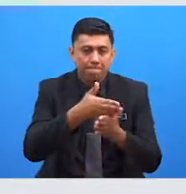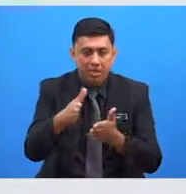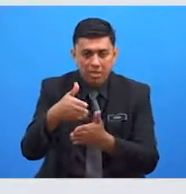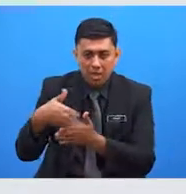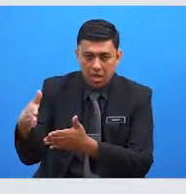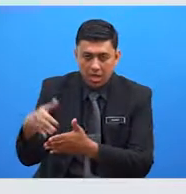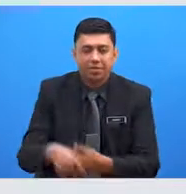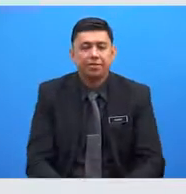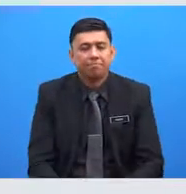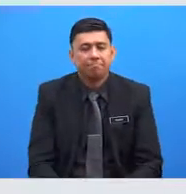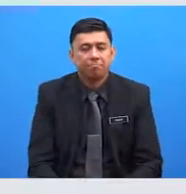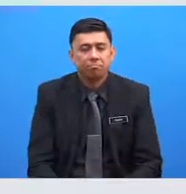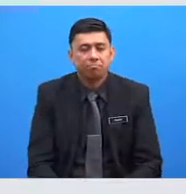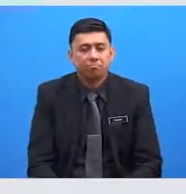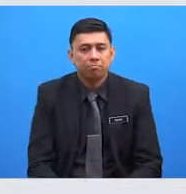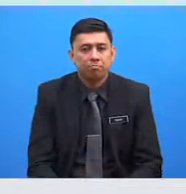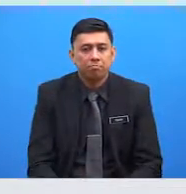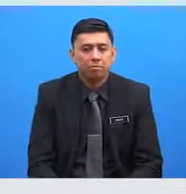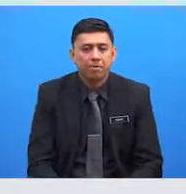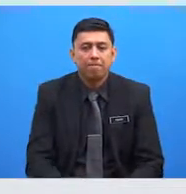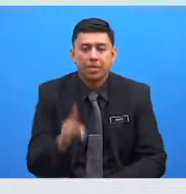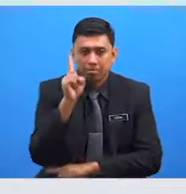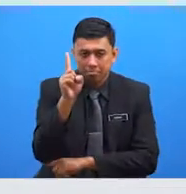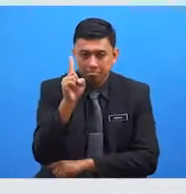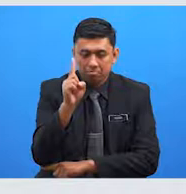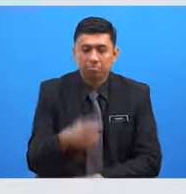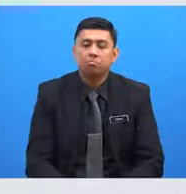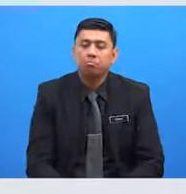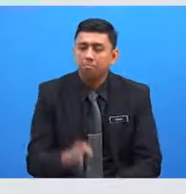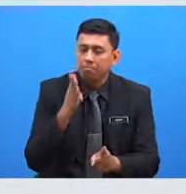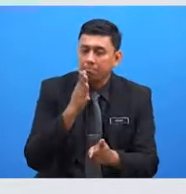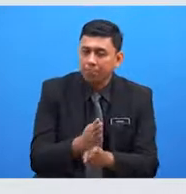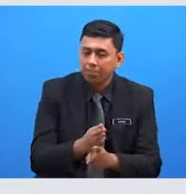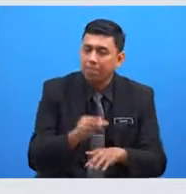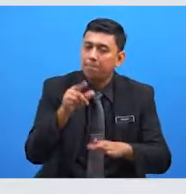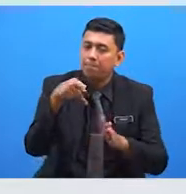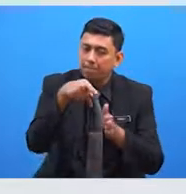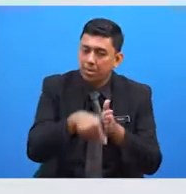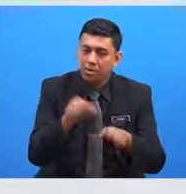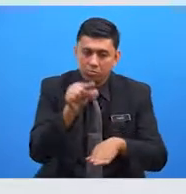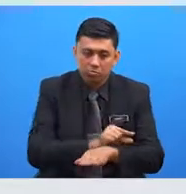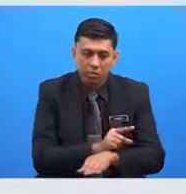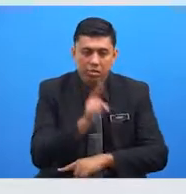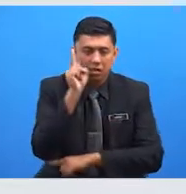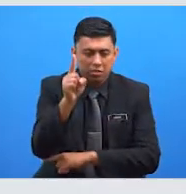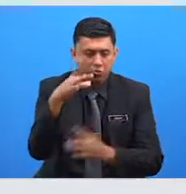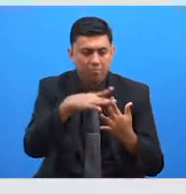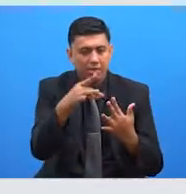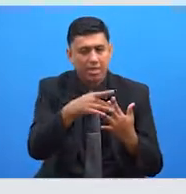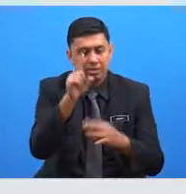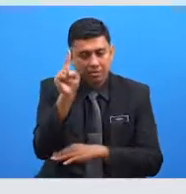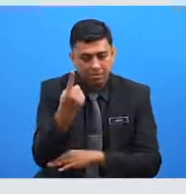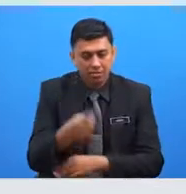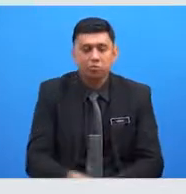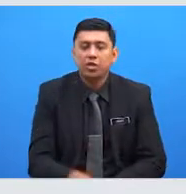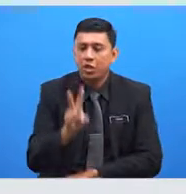dalam situasi kedua ini, iaitu fitur pertama yang membenarkan pengguna memilih satu pilihan sahaja